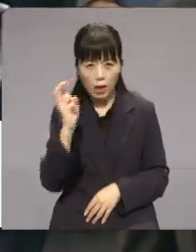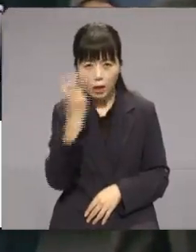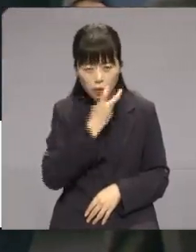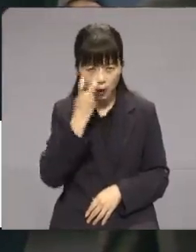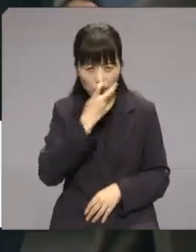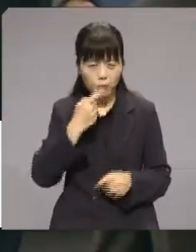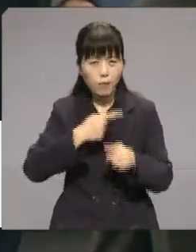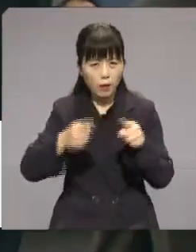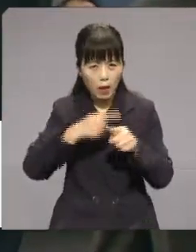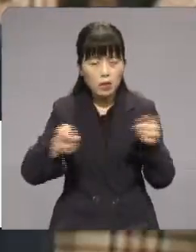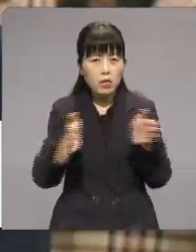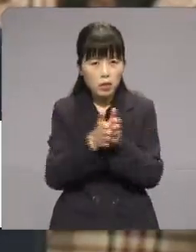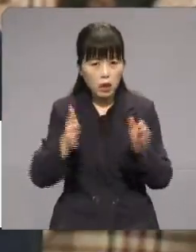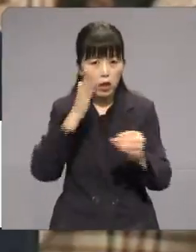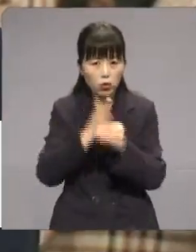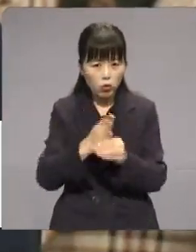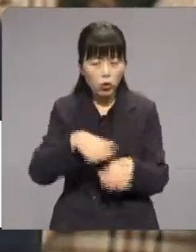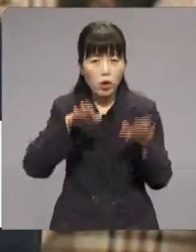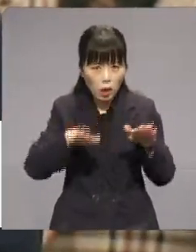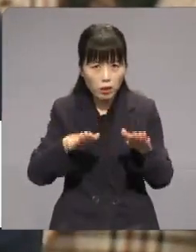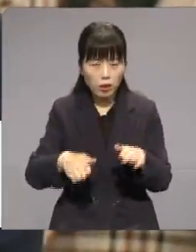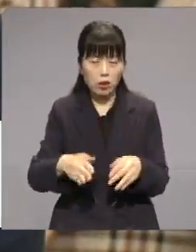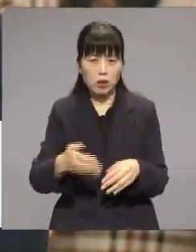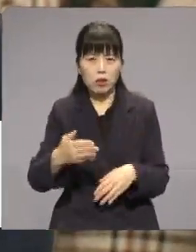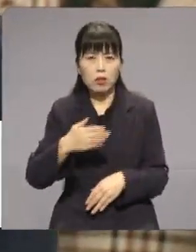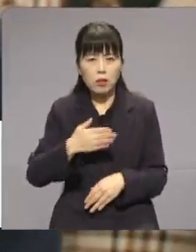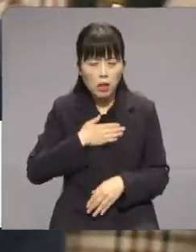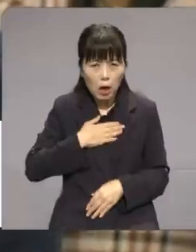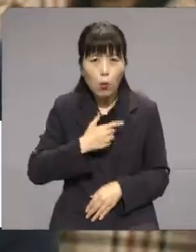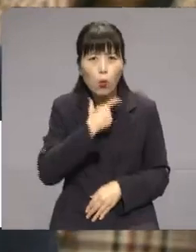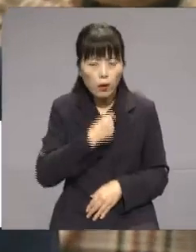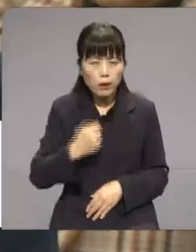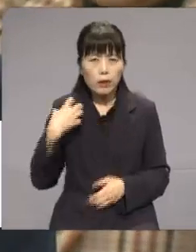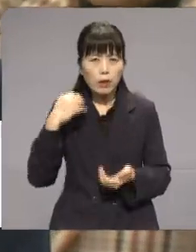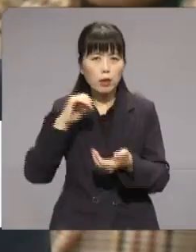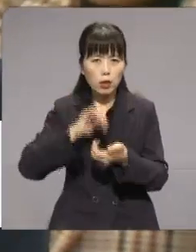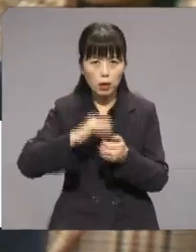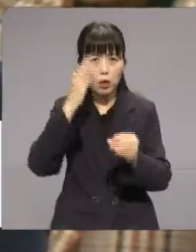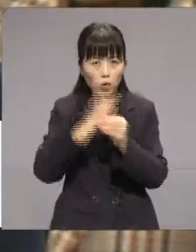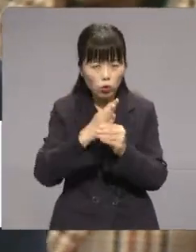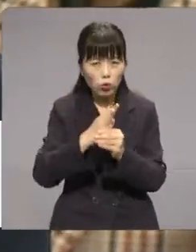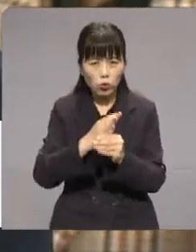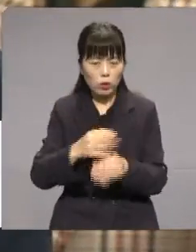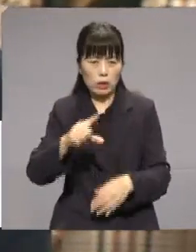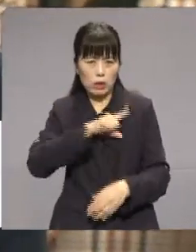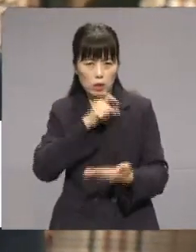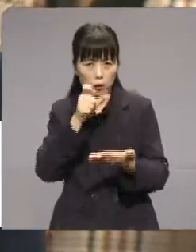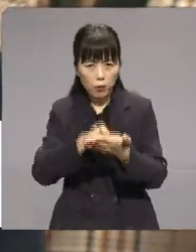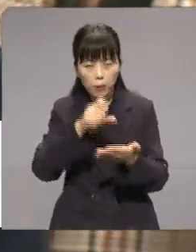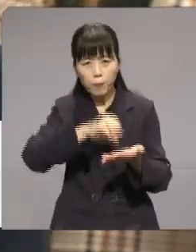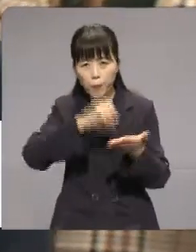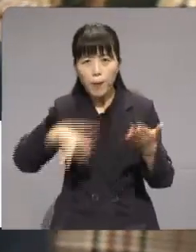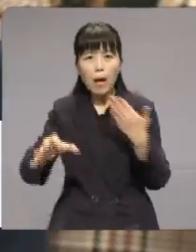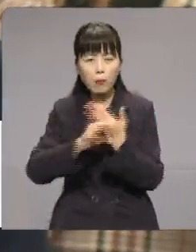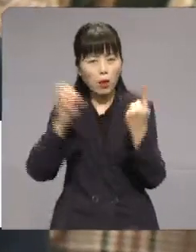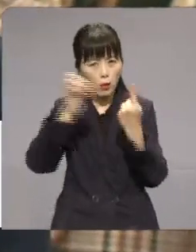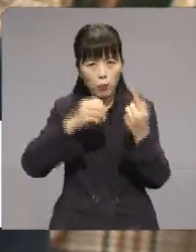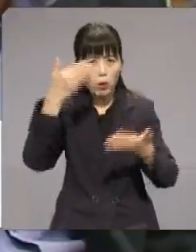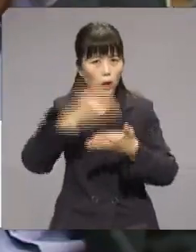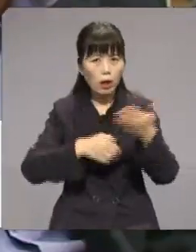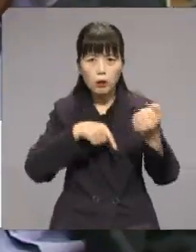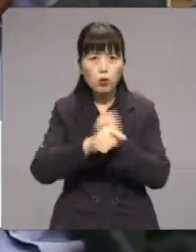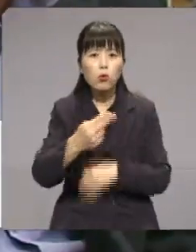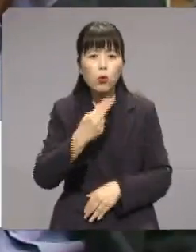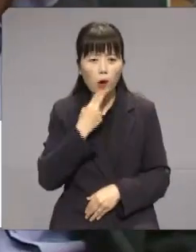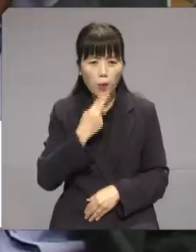칼질이 시작됐다며 현 시장이 원하는 혹은 현 시장 임기 중 사업이라는 이름표만 떼면 단 1%도 삭감될